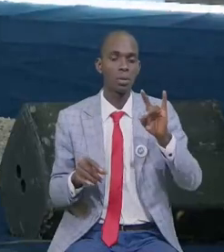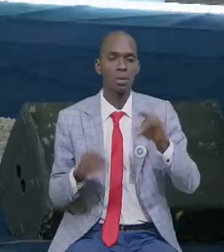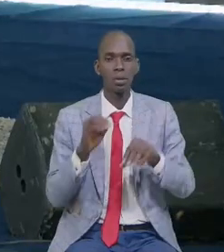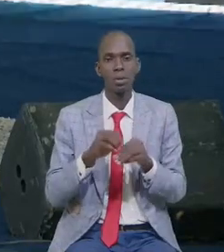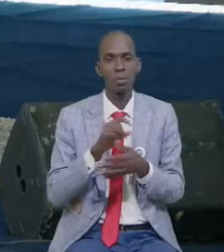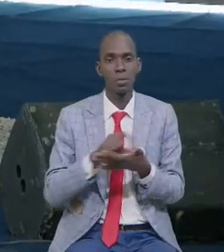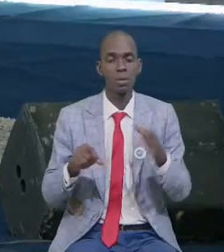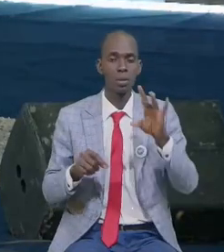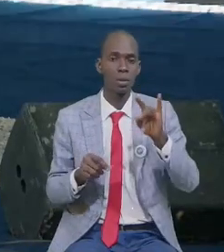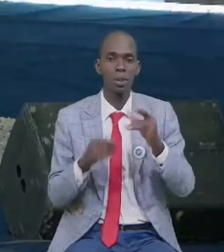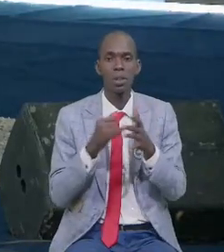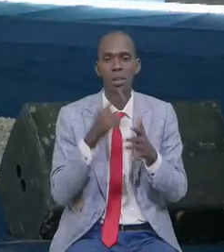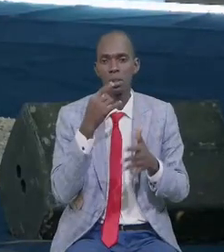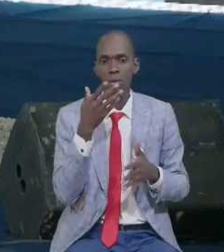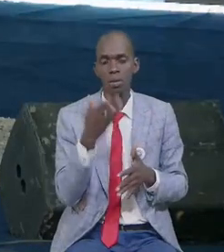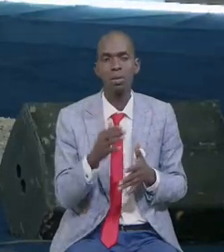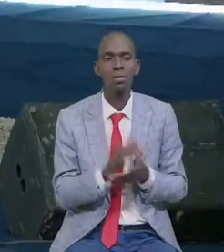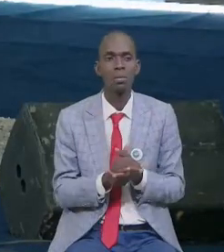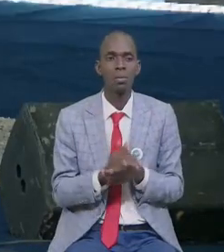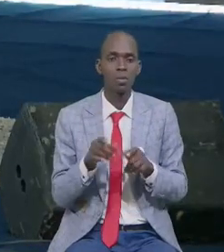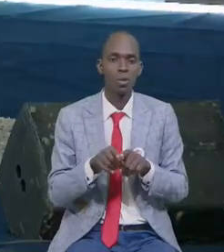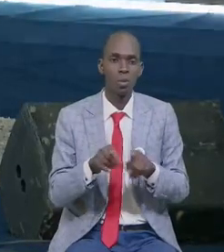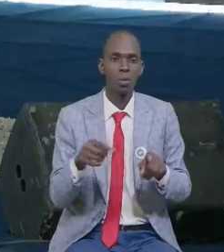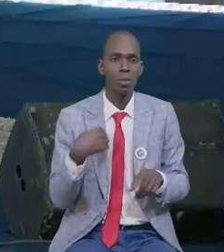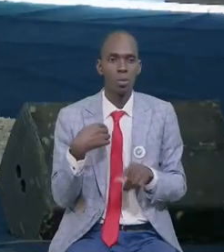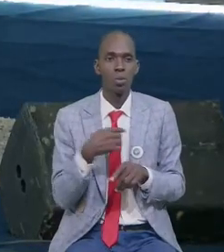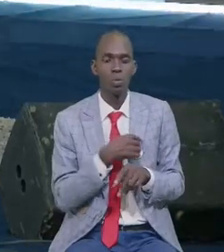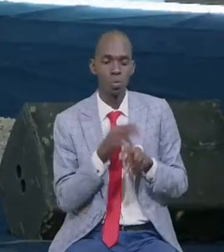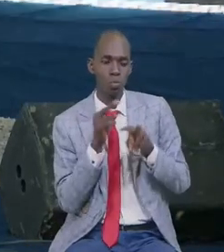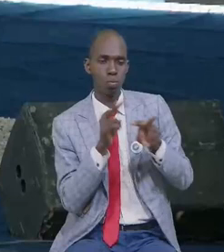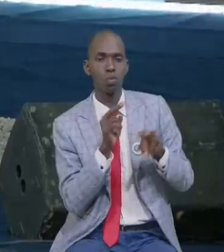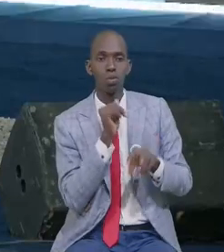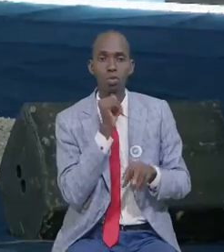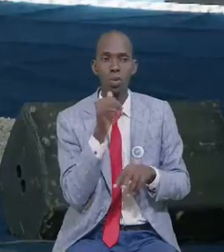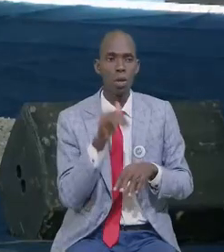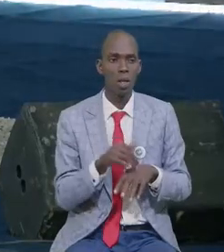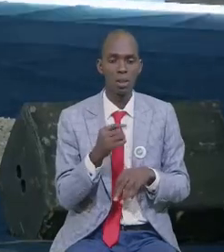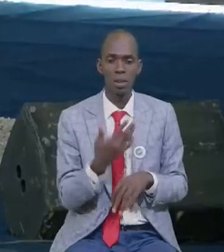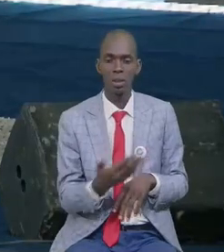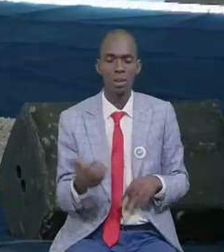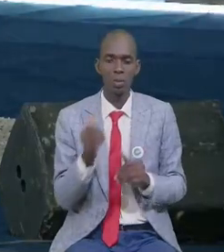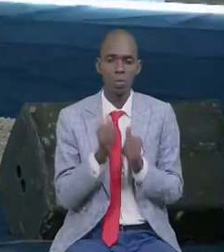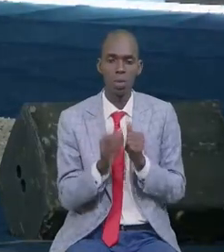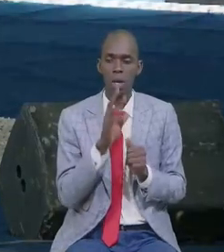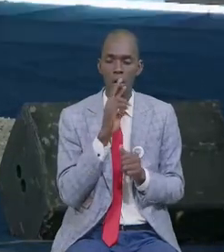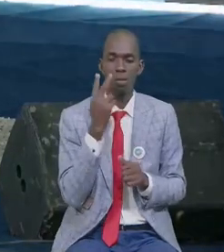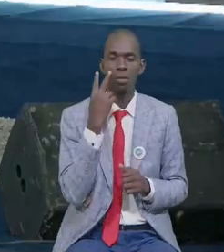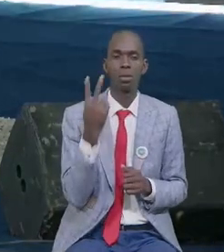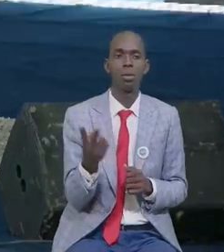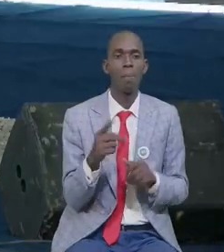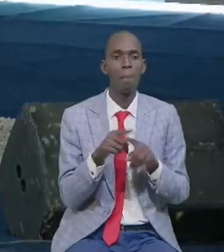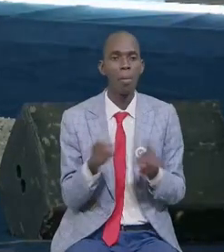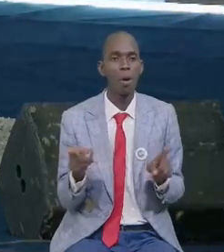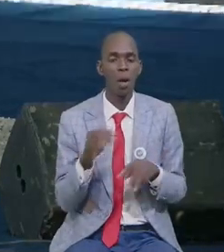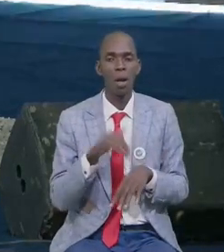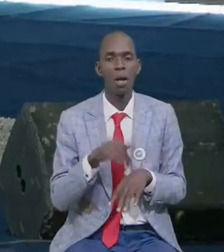il dit, parce que nous regardons non point aux choses visibles, mais à